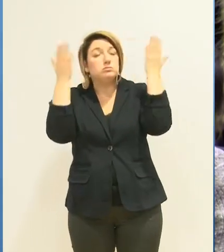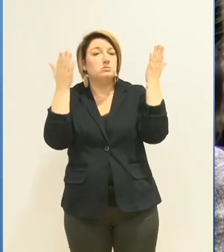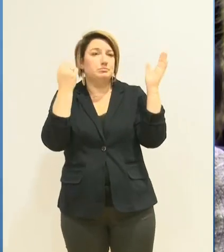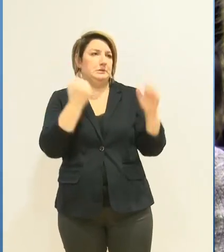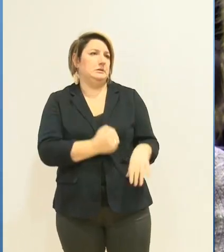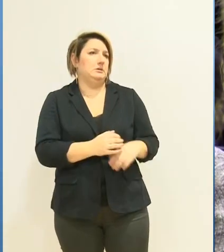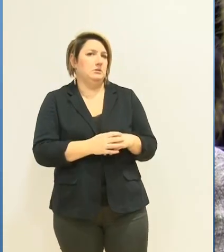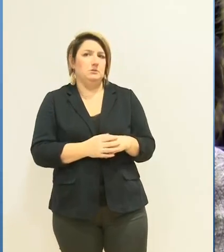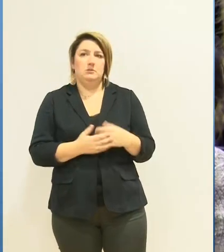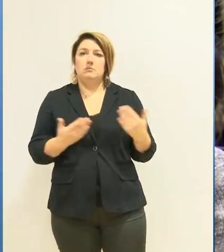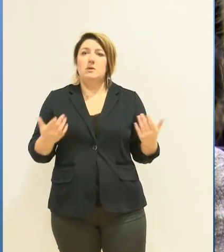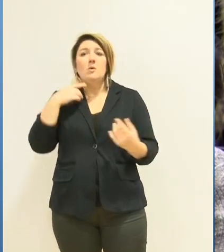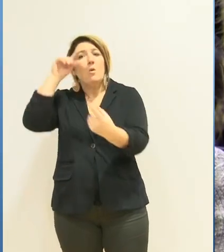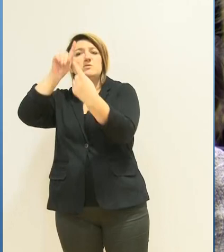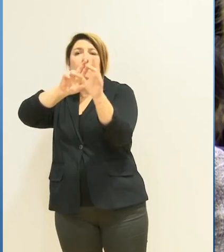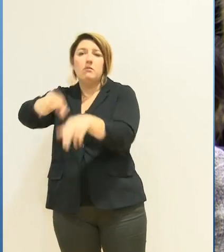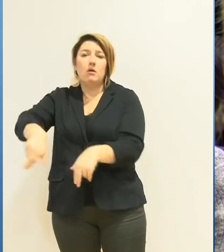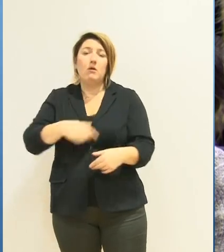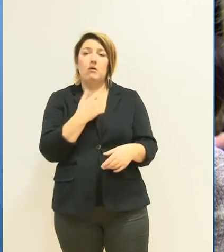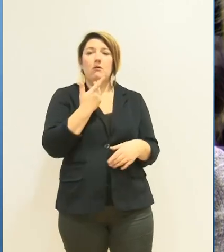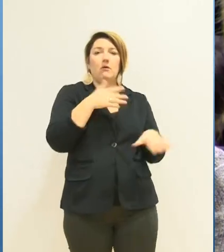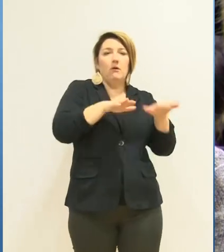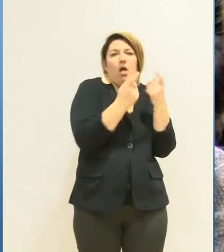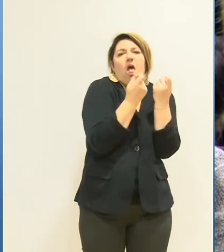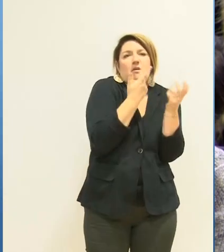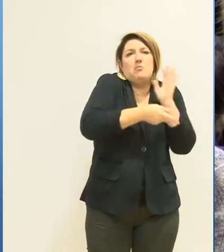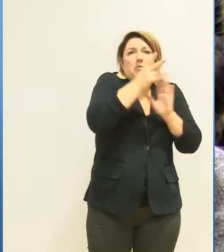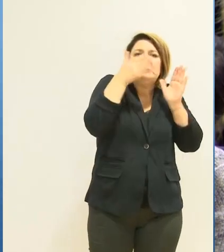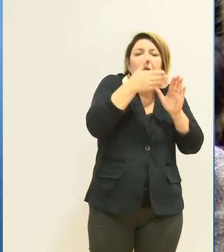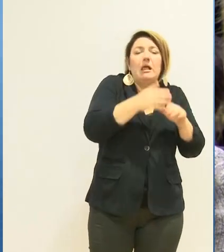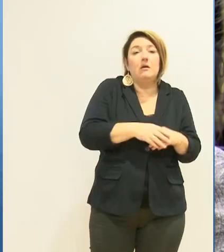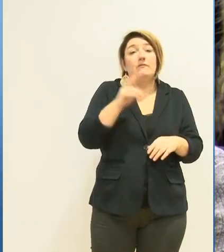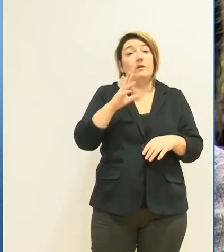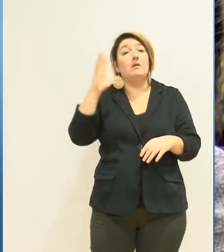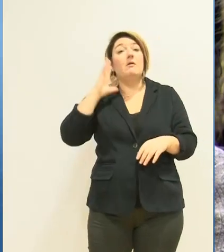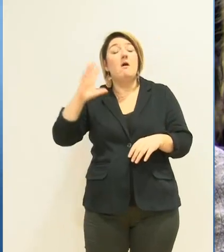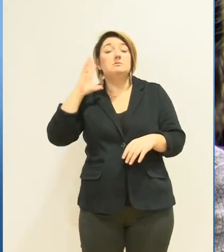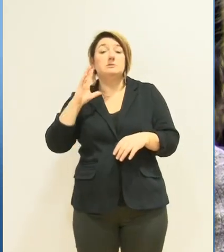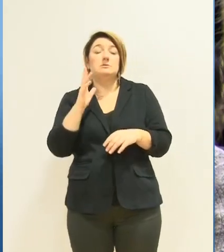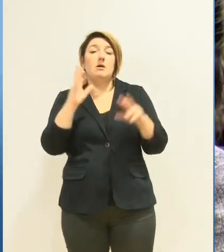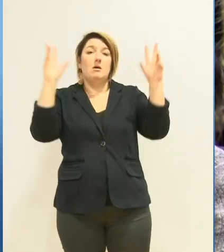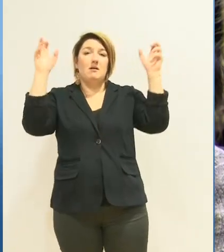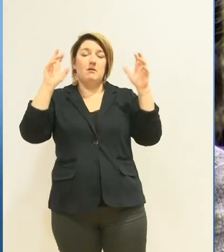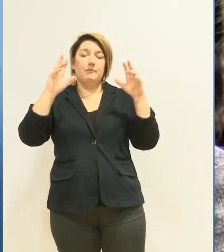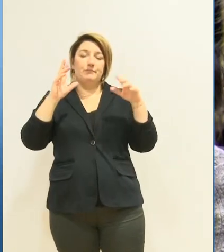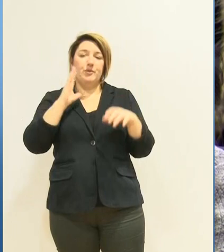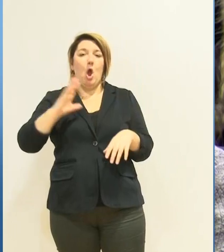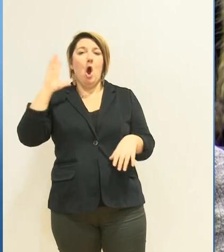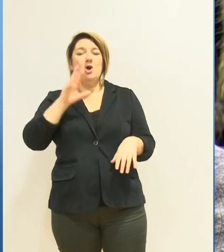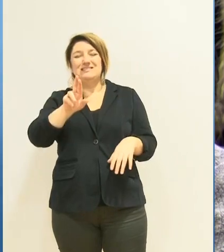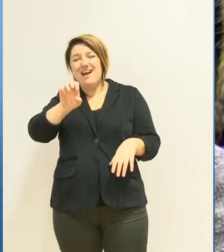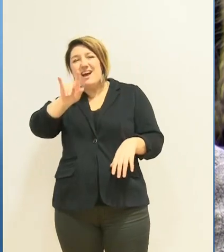aient les moyens prennent le dessus sur les objectifs notre histoire a connu cette situation sur l'ancien régime et l'on n'en connaît la suite